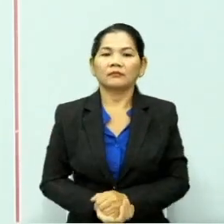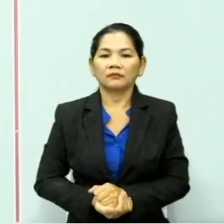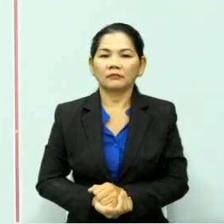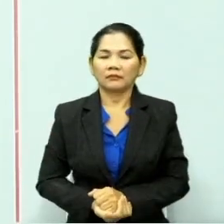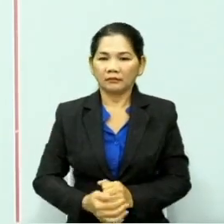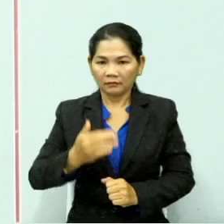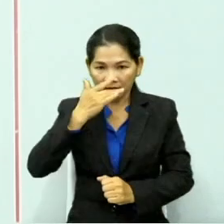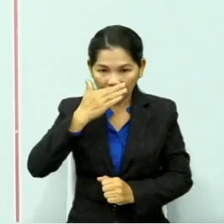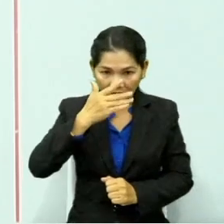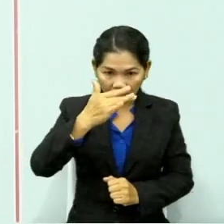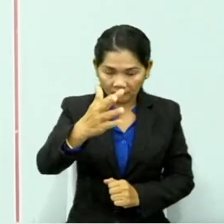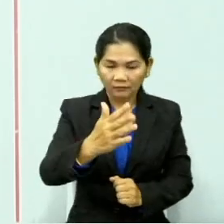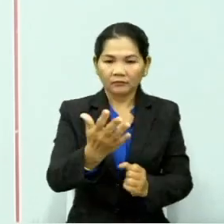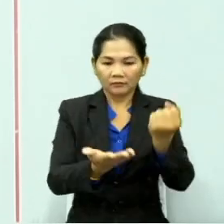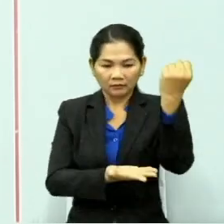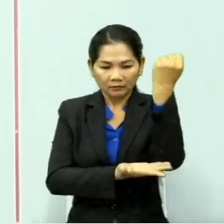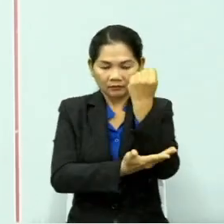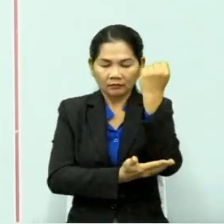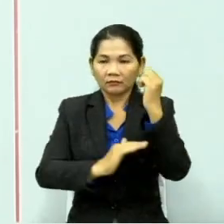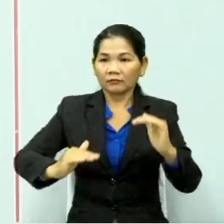xạ một trực bố